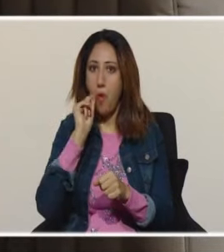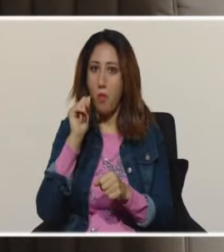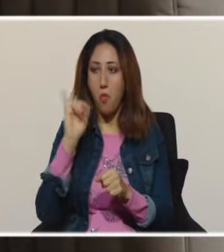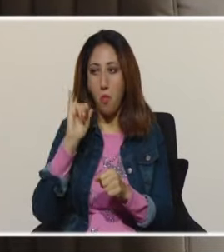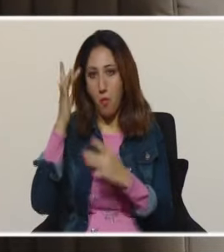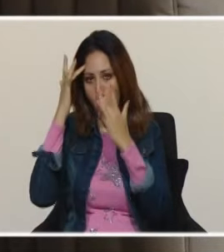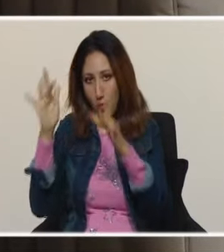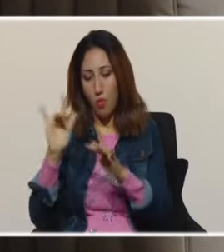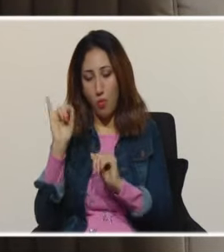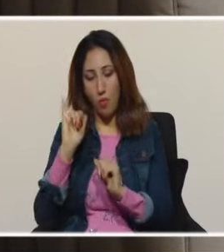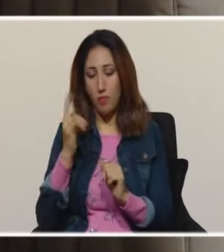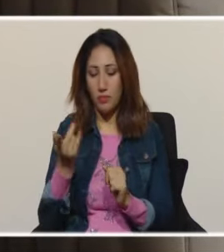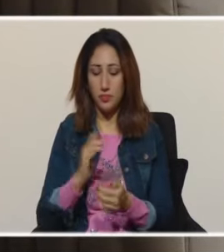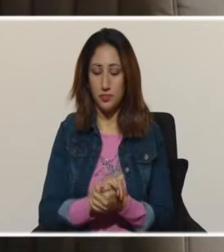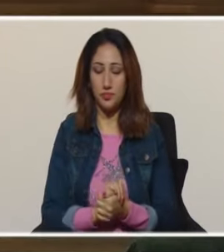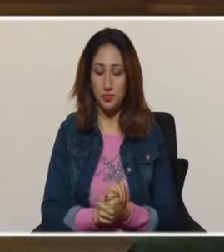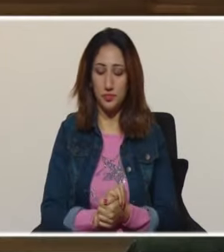معاهم.